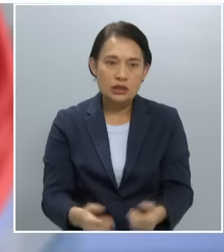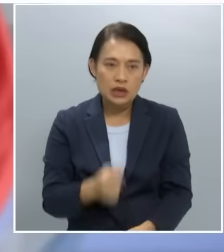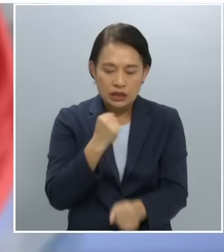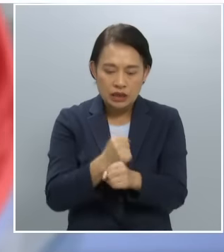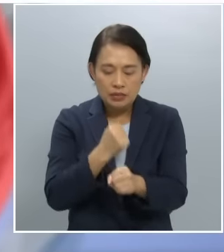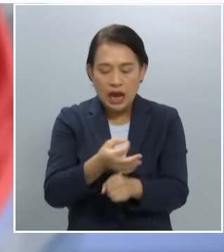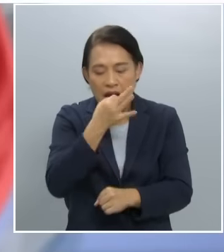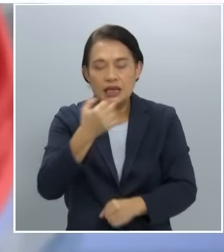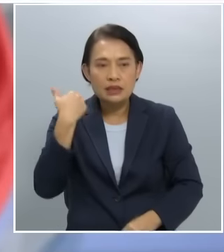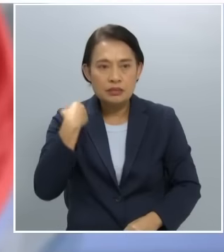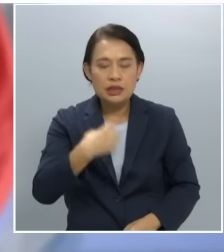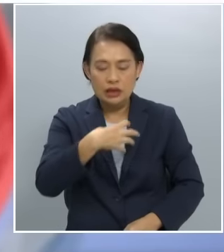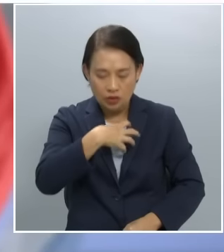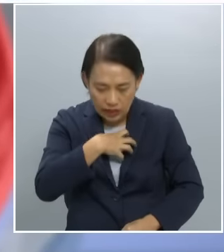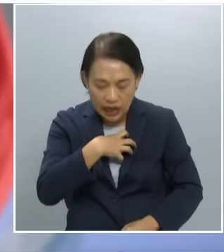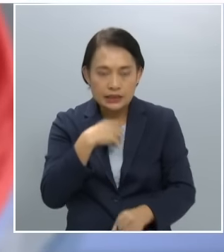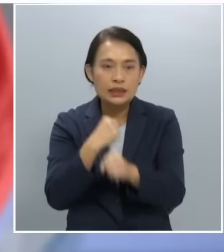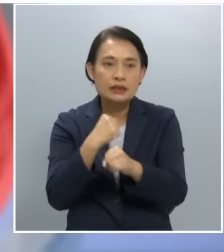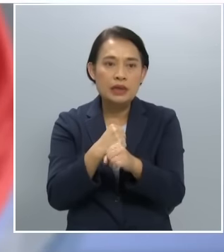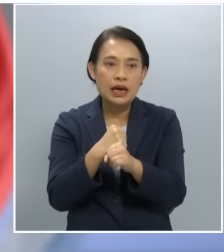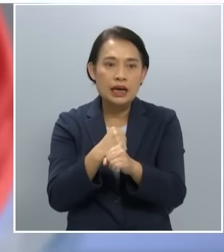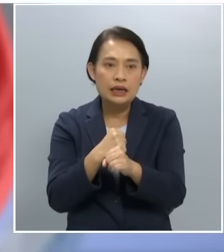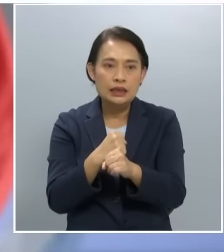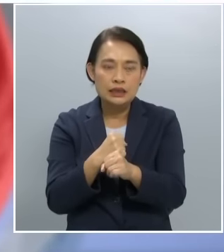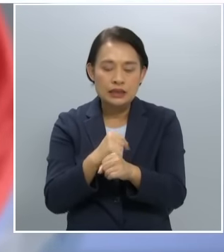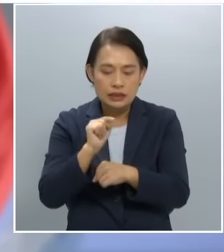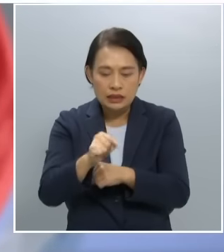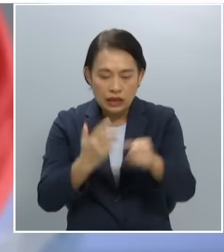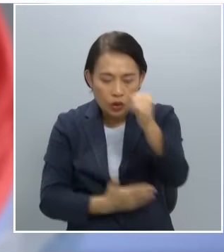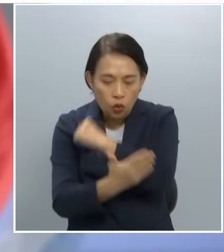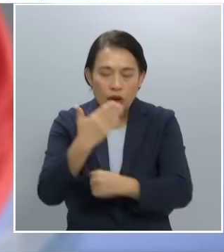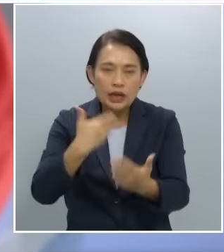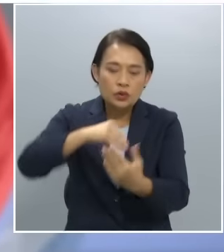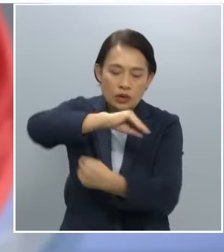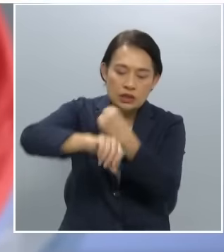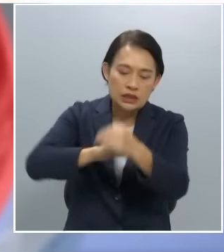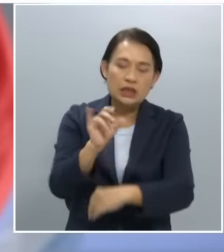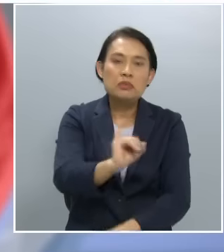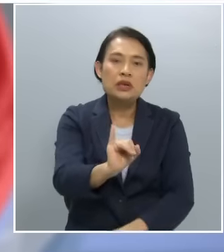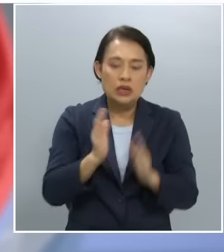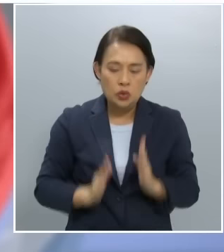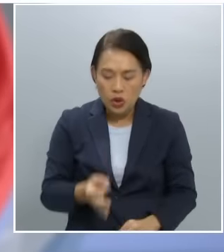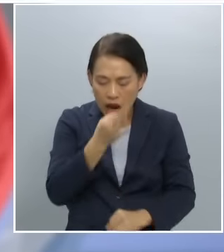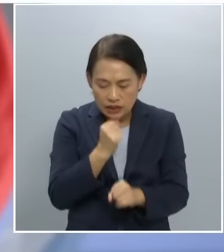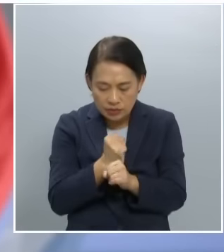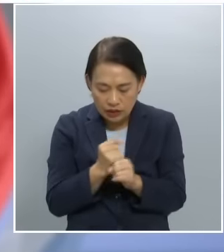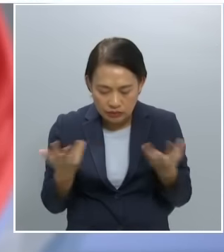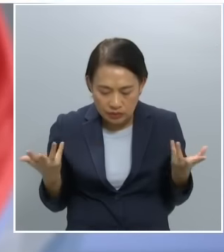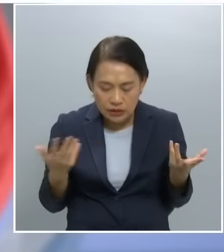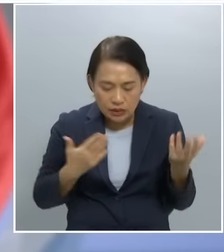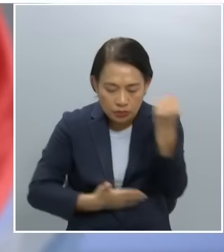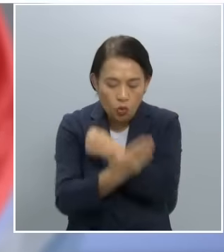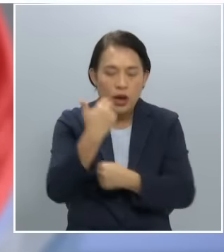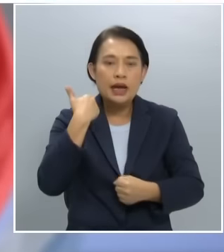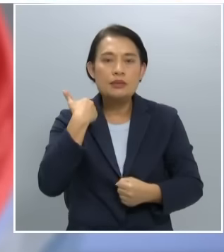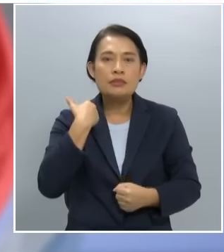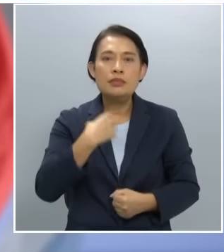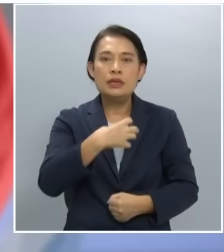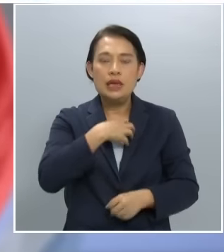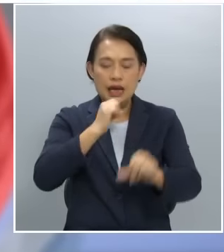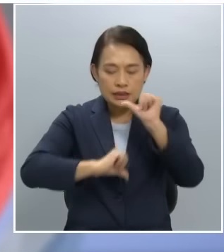เนี่ยก็คนก็อยากจะไขว่คว้าค่ะมันก็ฉวยโอกาสไอ้ตอนที่เศรษฐกิจแย่แล้วคนก็ไม่มีงานทำพอมีโอกาสเข้ามาว่าสามารถเล่น